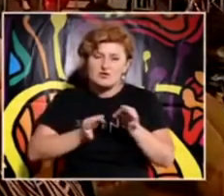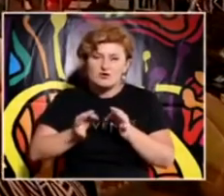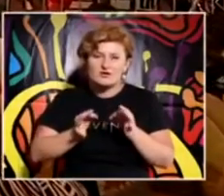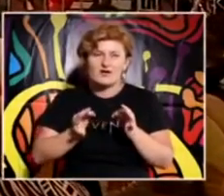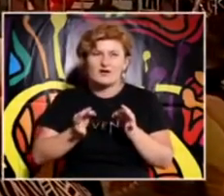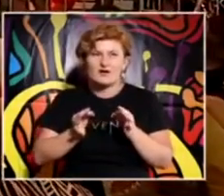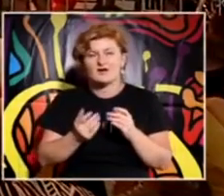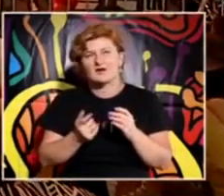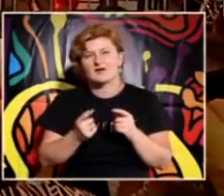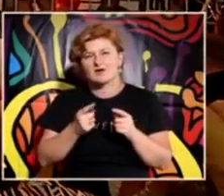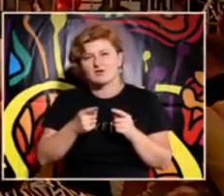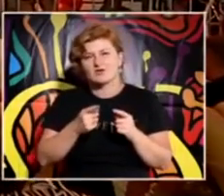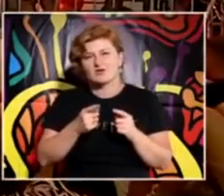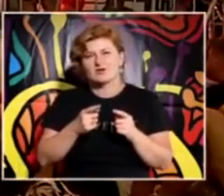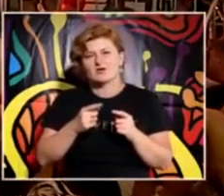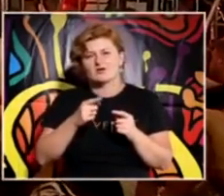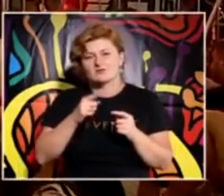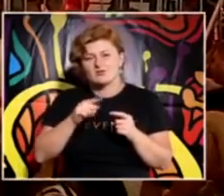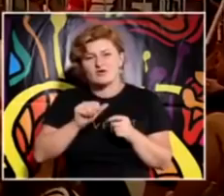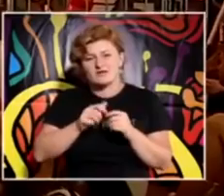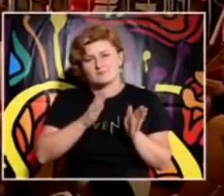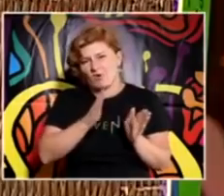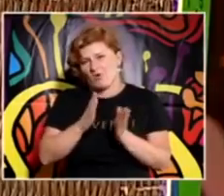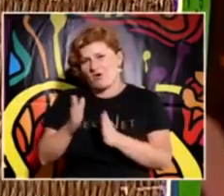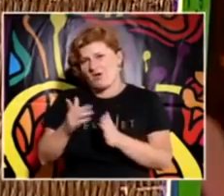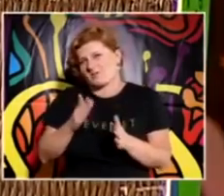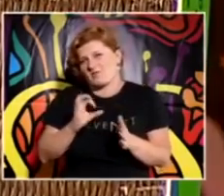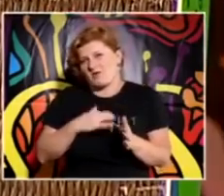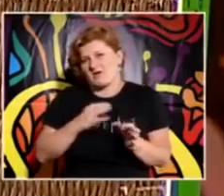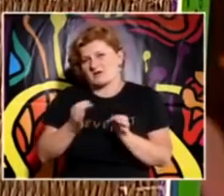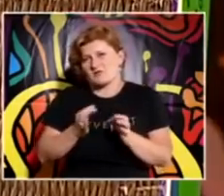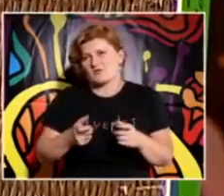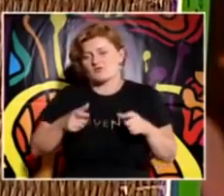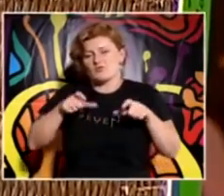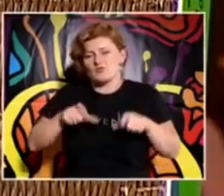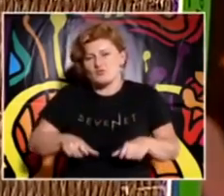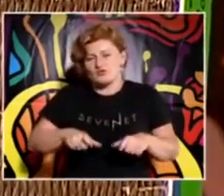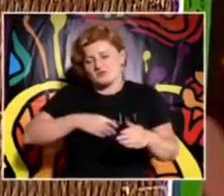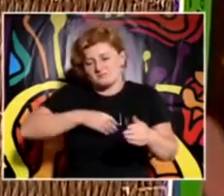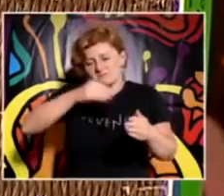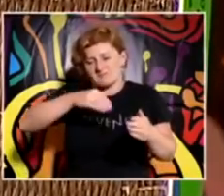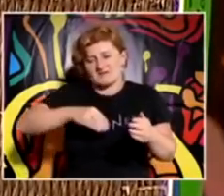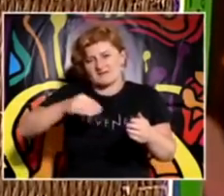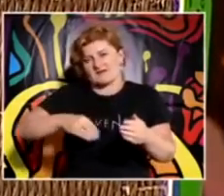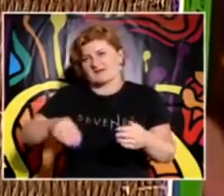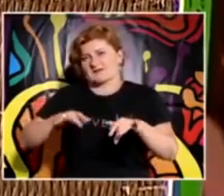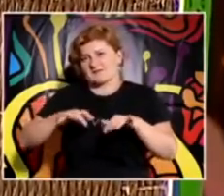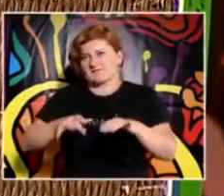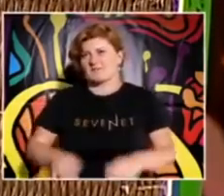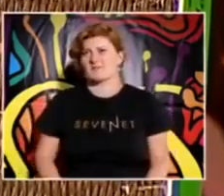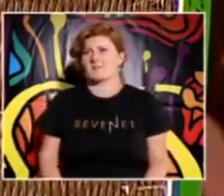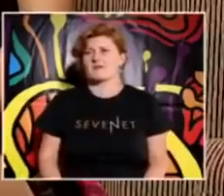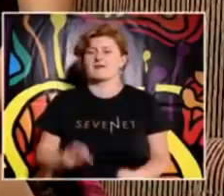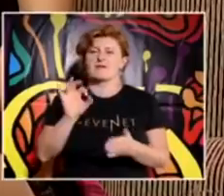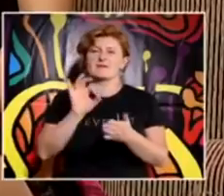sensie. Ona coś z czego wynika. Więc po prostu usiąść i chyba je pisać. Ale na pewno,